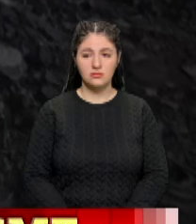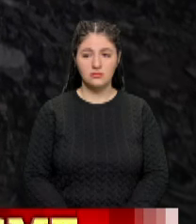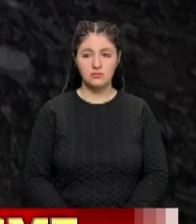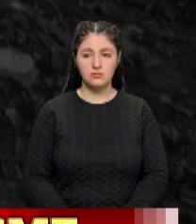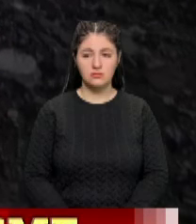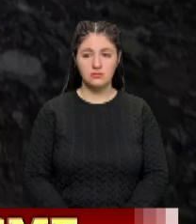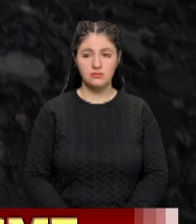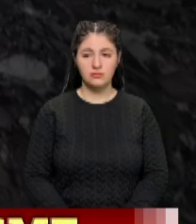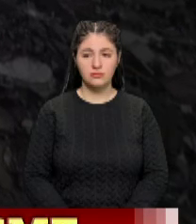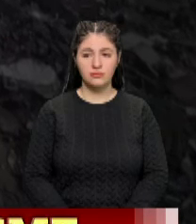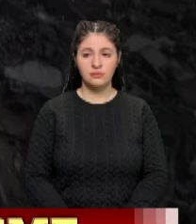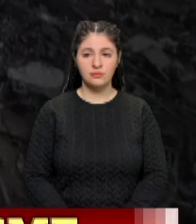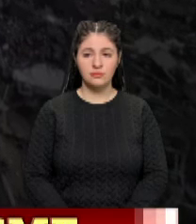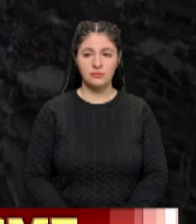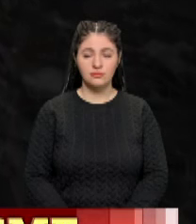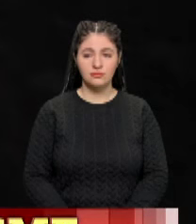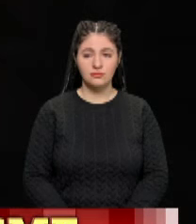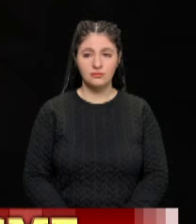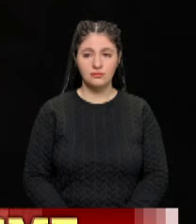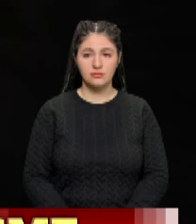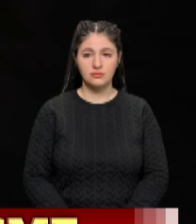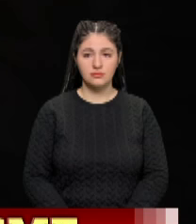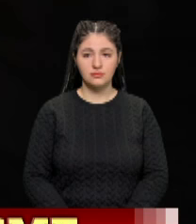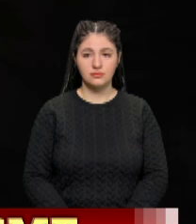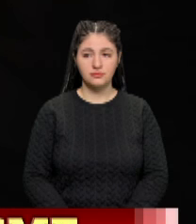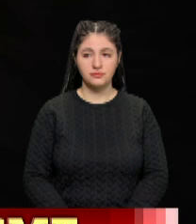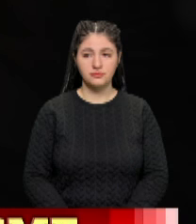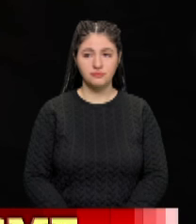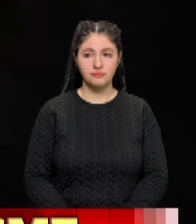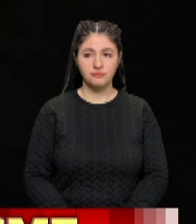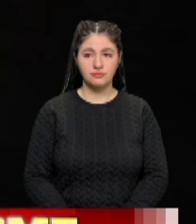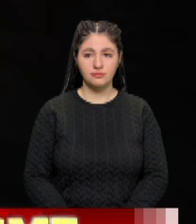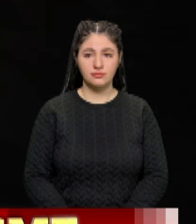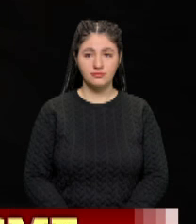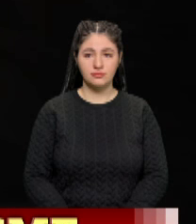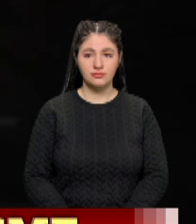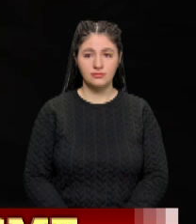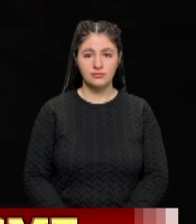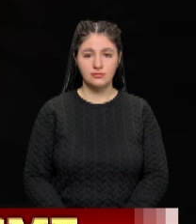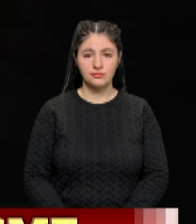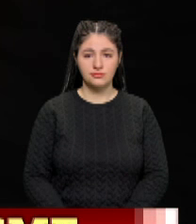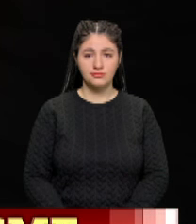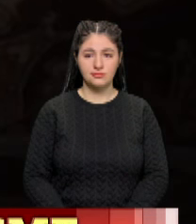yolcum üşümüş. Nasıl edem ben?